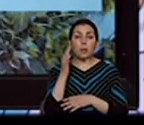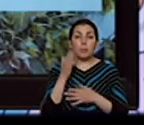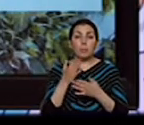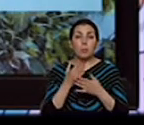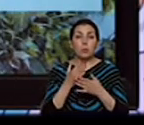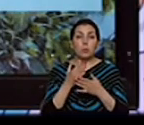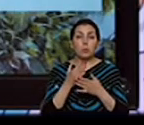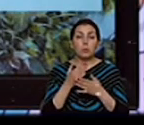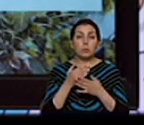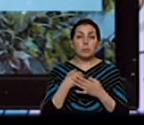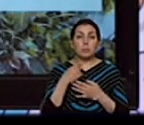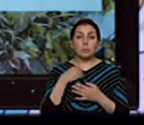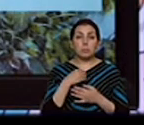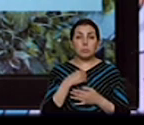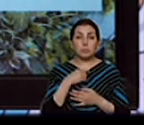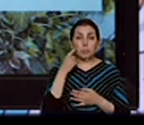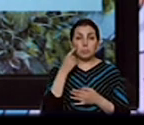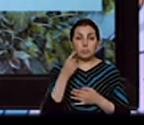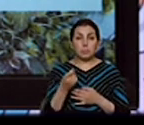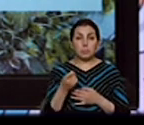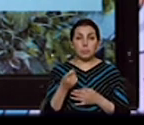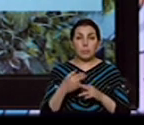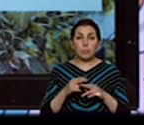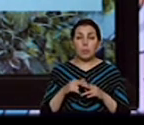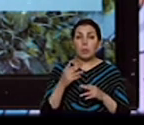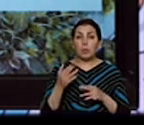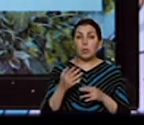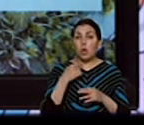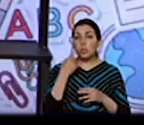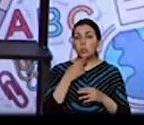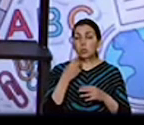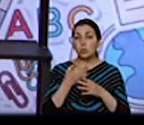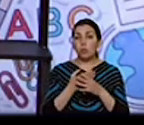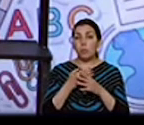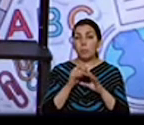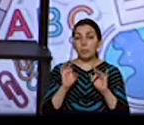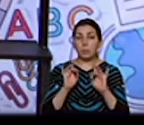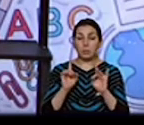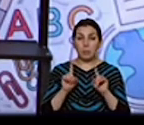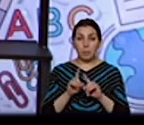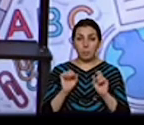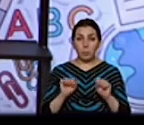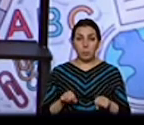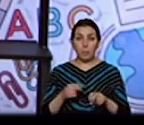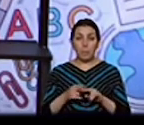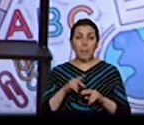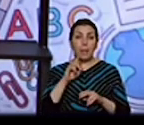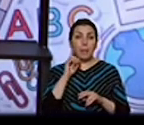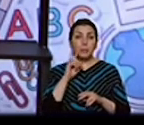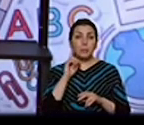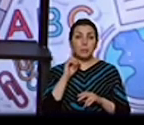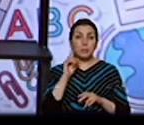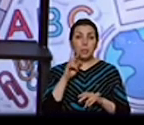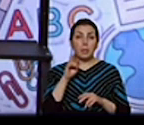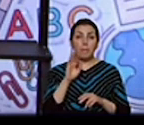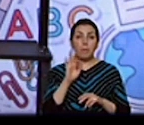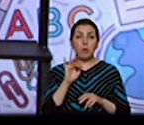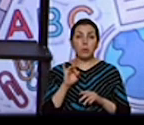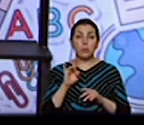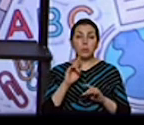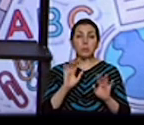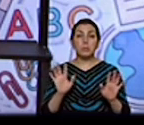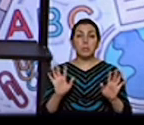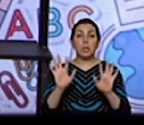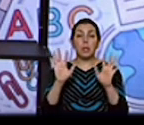qilmoqchiman. Bunga og'zaki javob bersangiz ham bo'ladi. Yashil devor hosil qilish uchun qanday manzarali